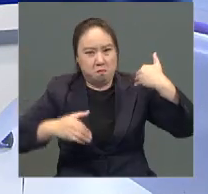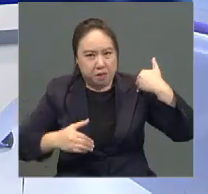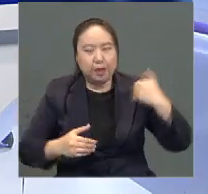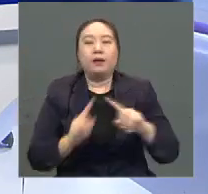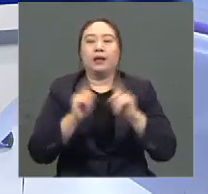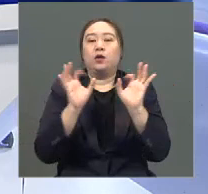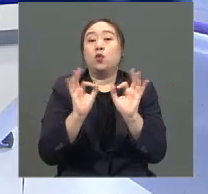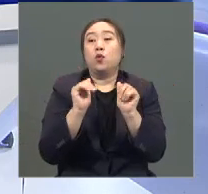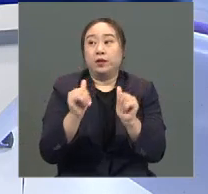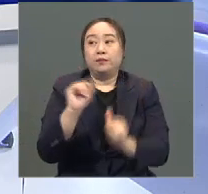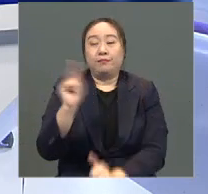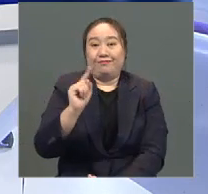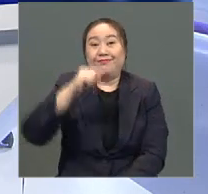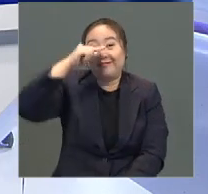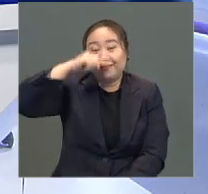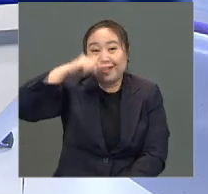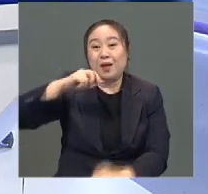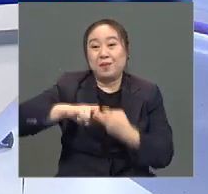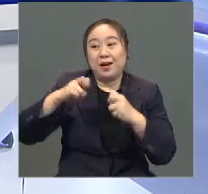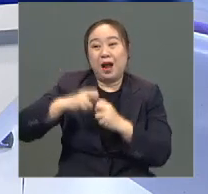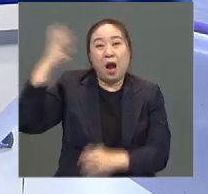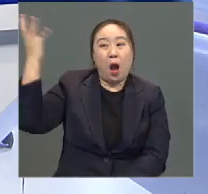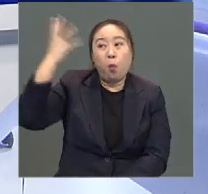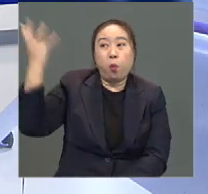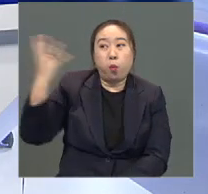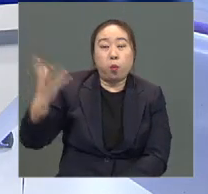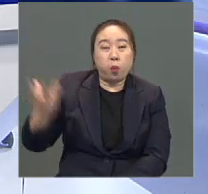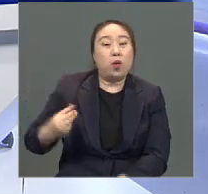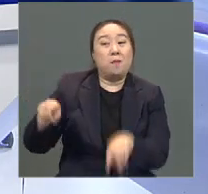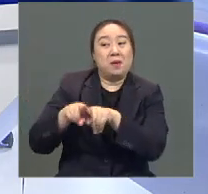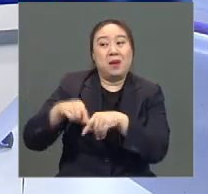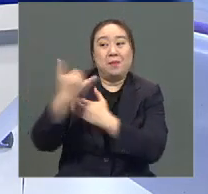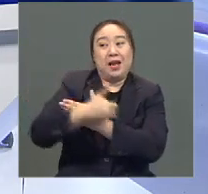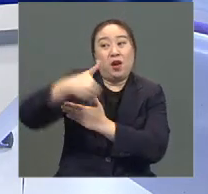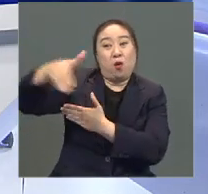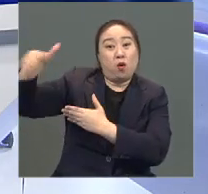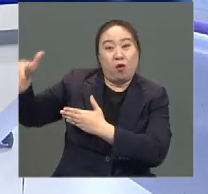โชคดีที่ว่าประเทศไทยเนี่ยไม่เจอพายุถล่มเหมือนกับอีกหลายๆประเทศที่เจอไม